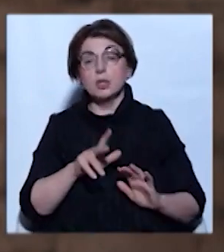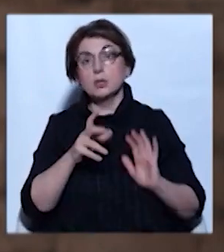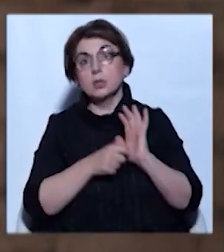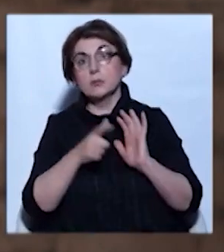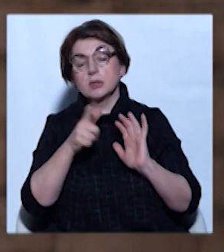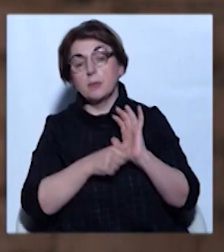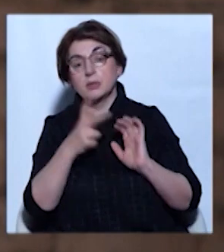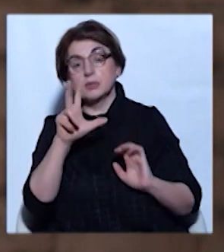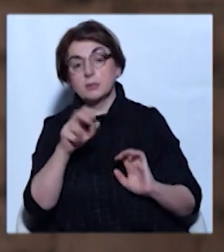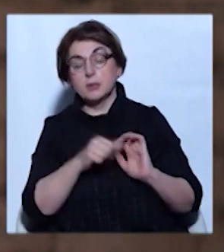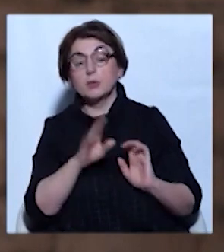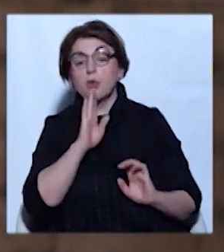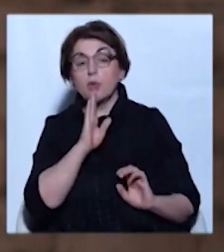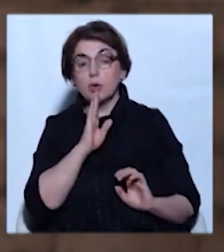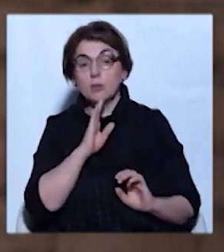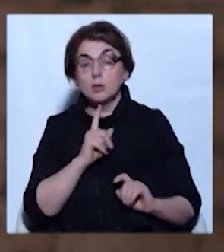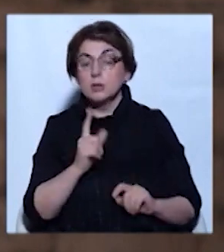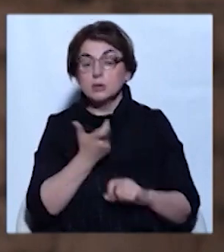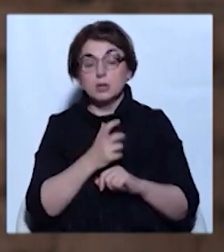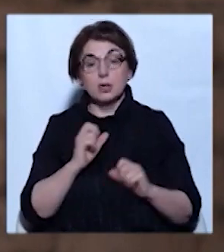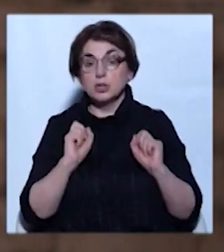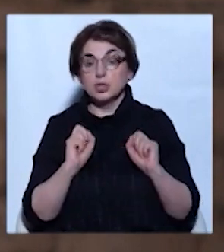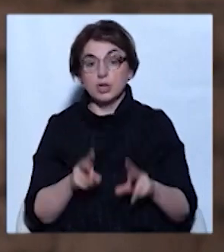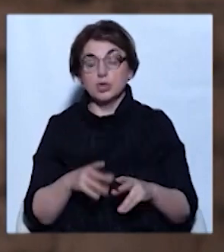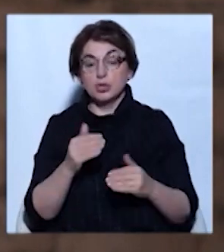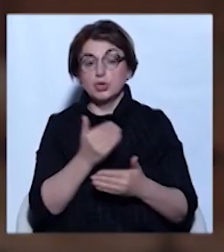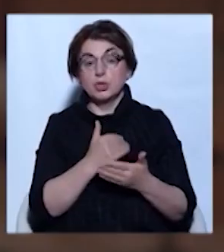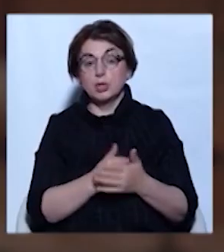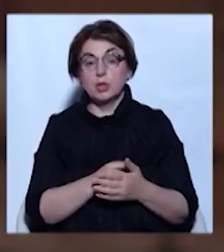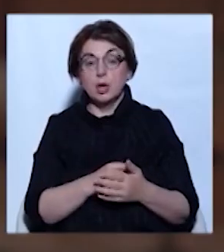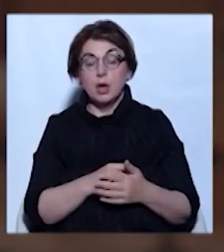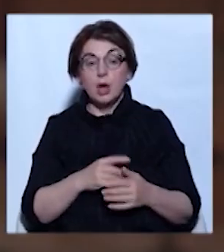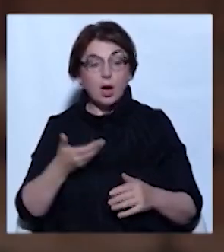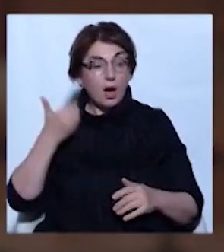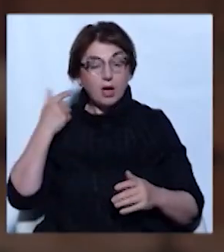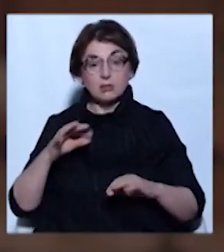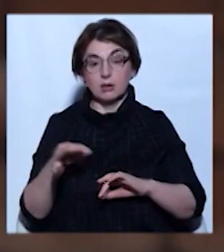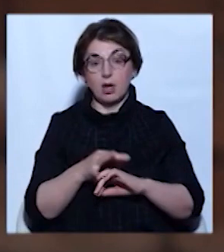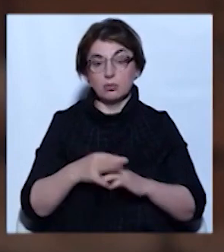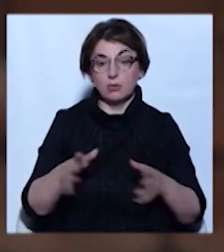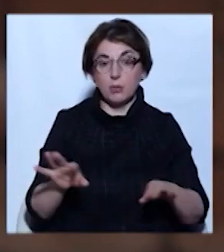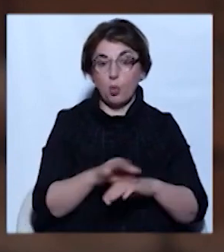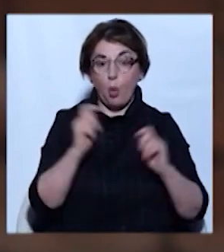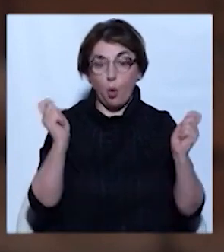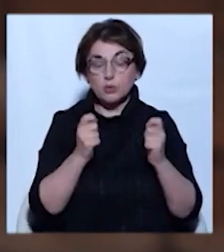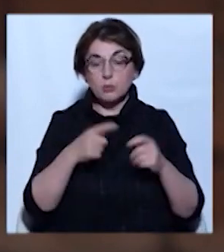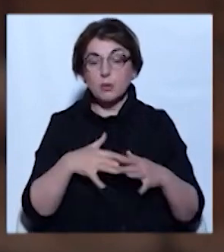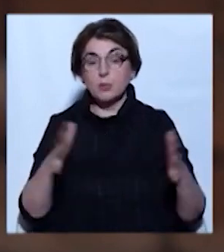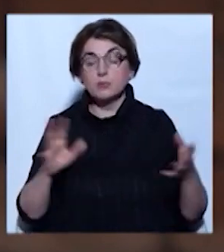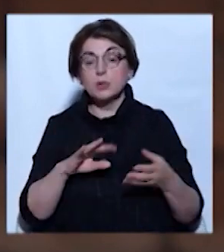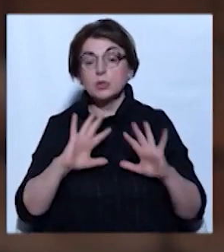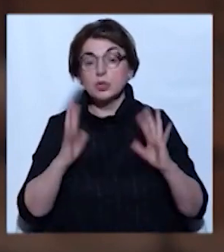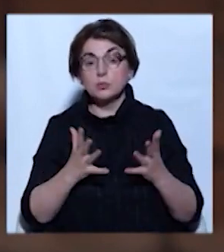պայմանավորվածը լինում տնտեսական վիճակով, ինչպես նաև հասարակությունում տարածված գենդերային կարծրատիպերով։ Մակի